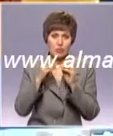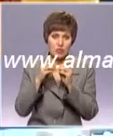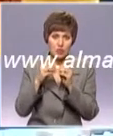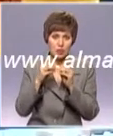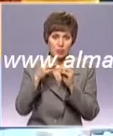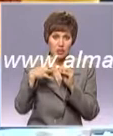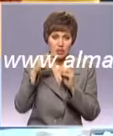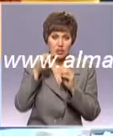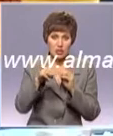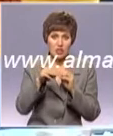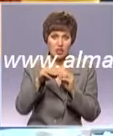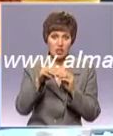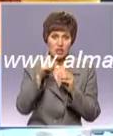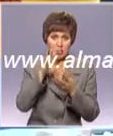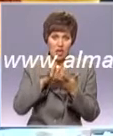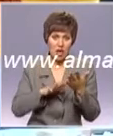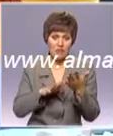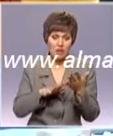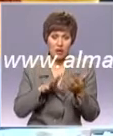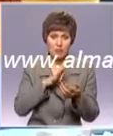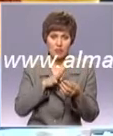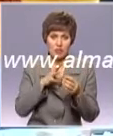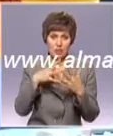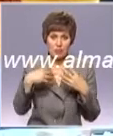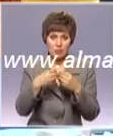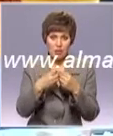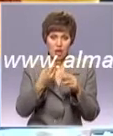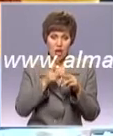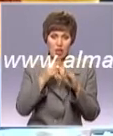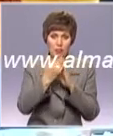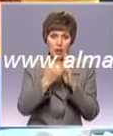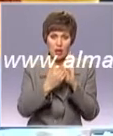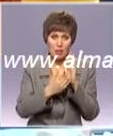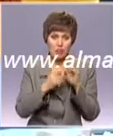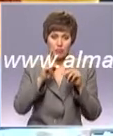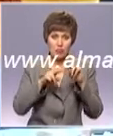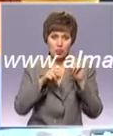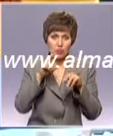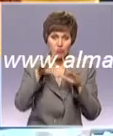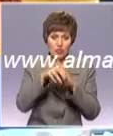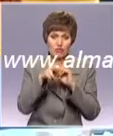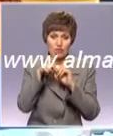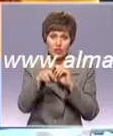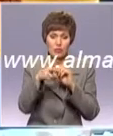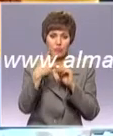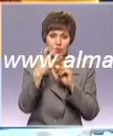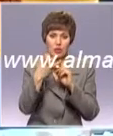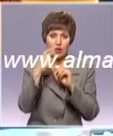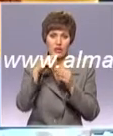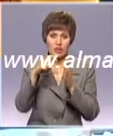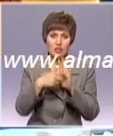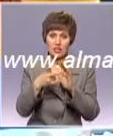15 тысяч заявок, то есть 15 тысяч семей. По этой программе было построено и введено 2500 квартир. На всех не